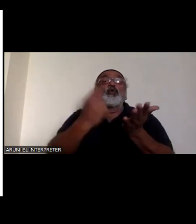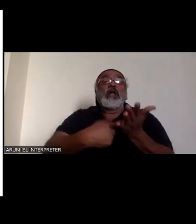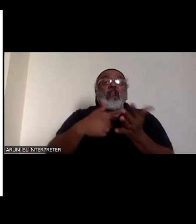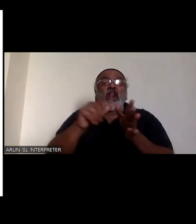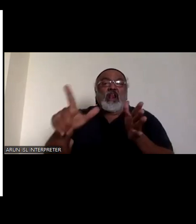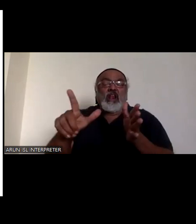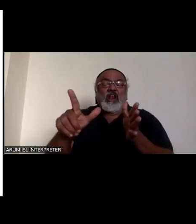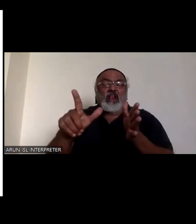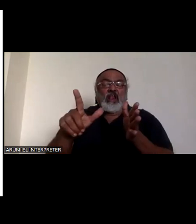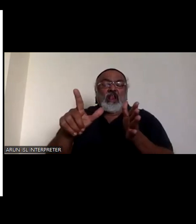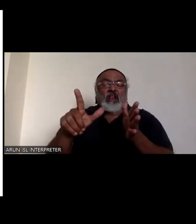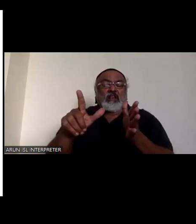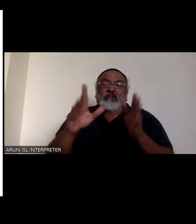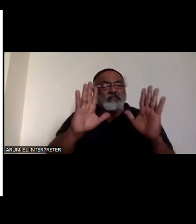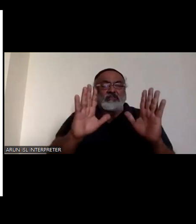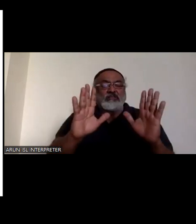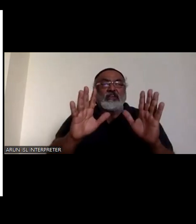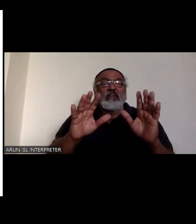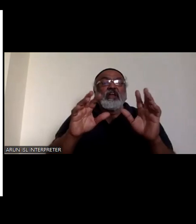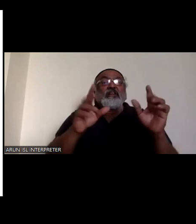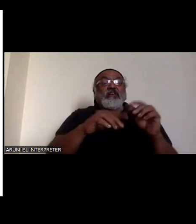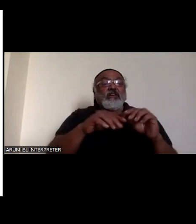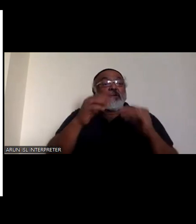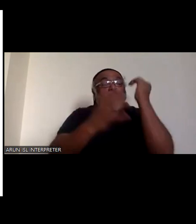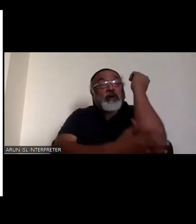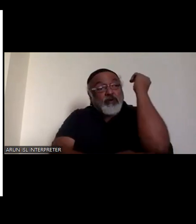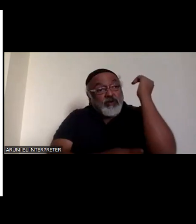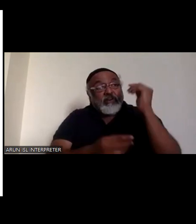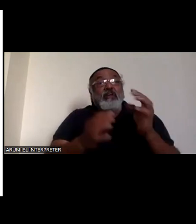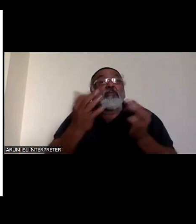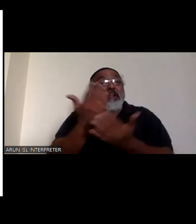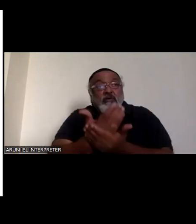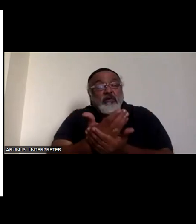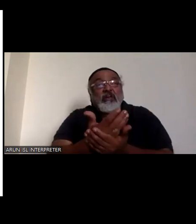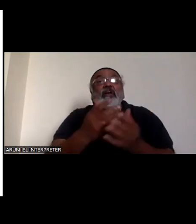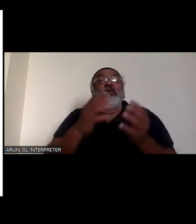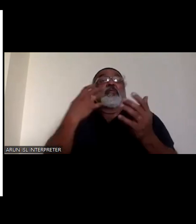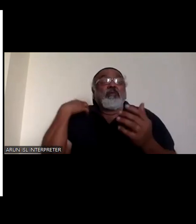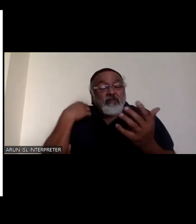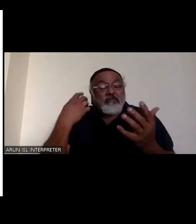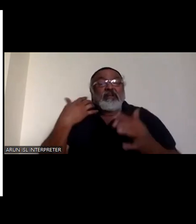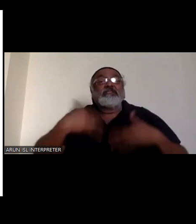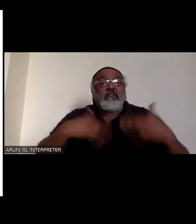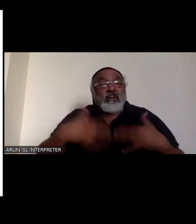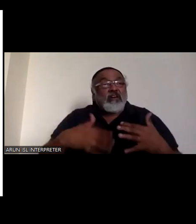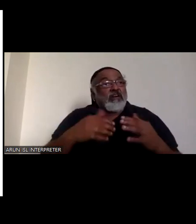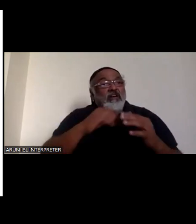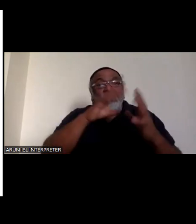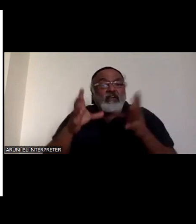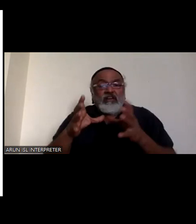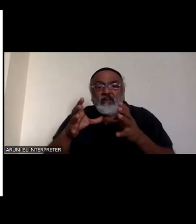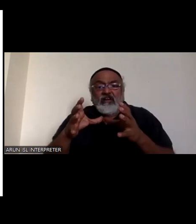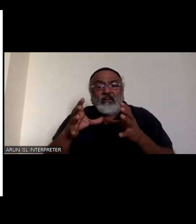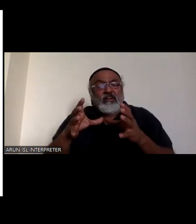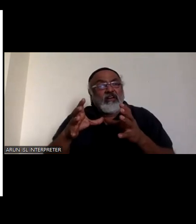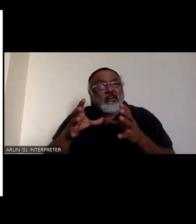होने से अगर हम रूरल को डिफाइन करते हैं, तो मेरा सवाल आप सभी से यह है कि शहरों में फिर जो स्लम हुए